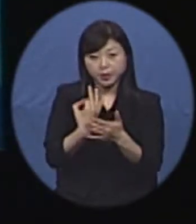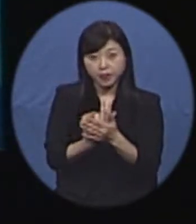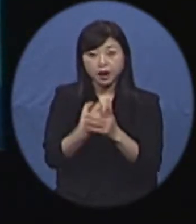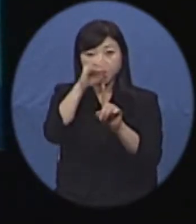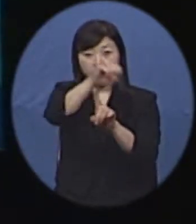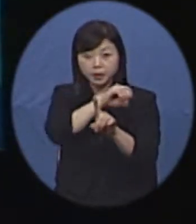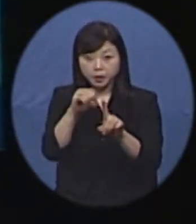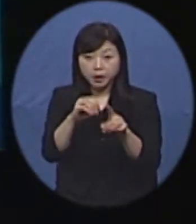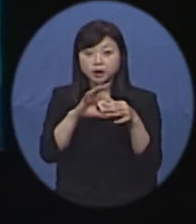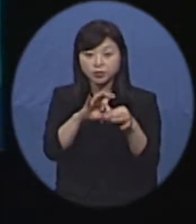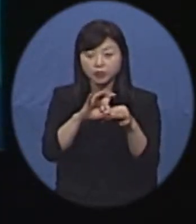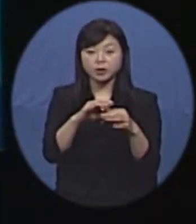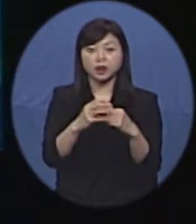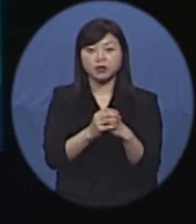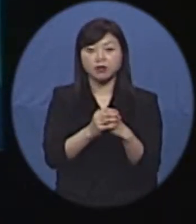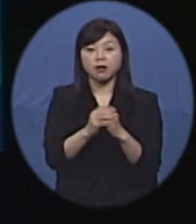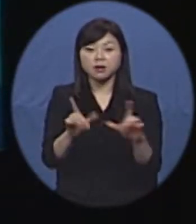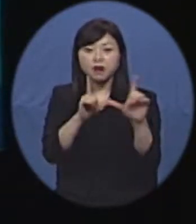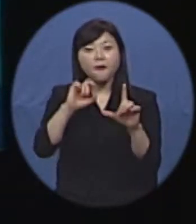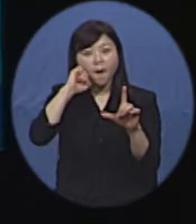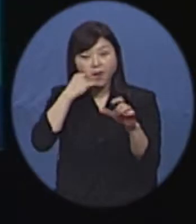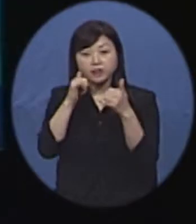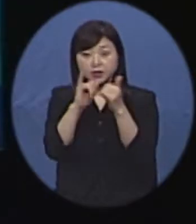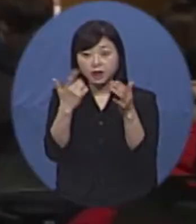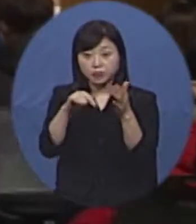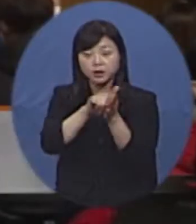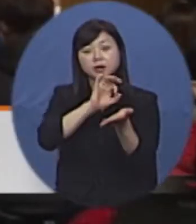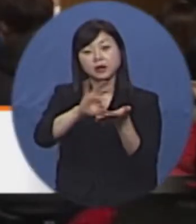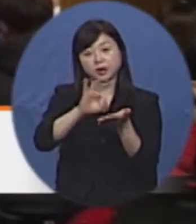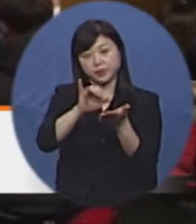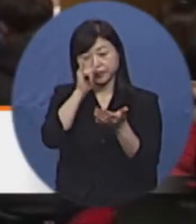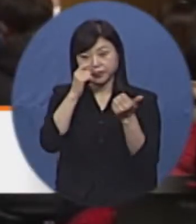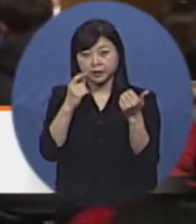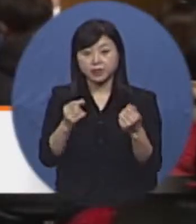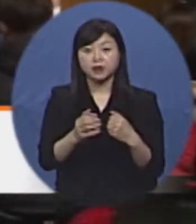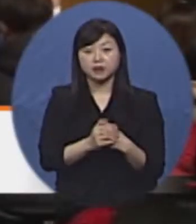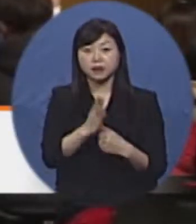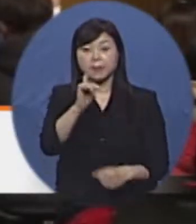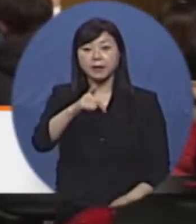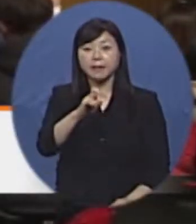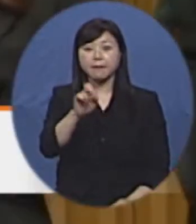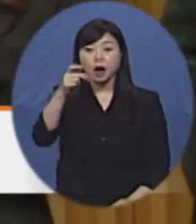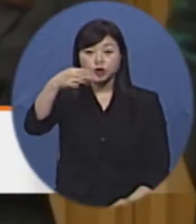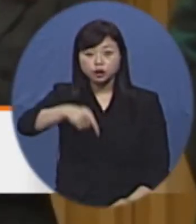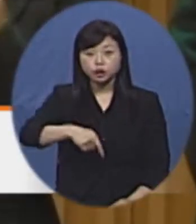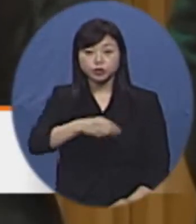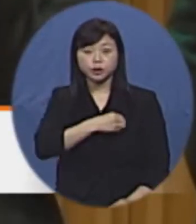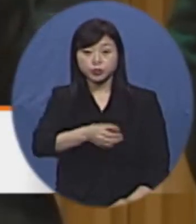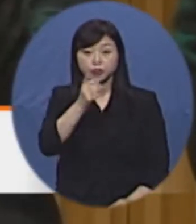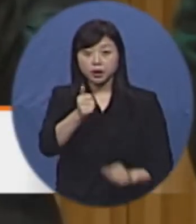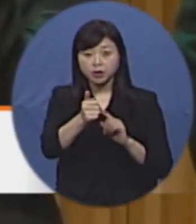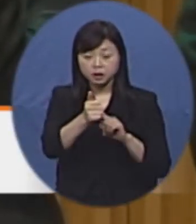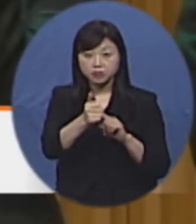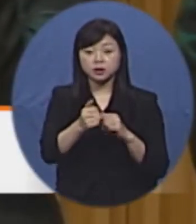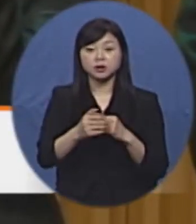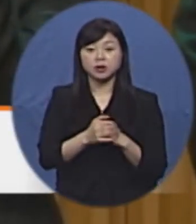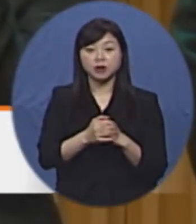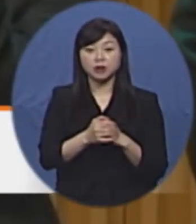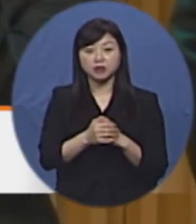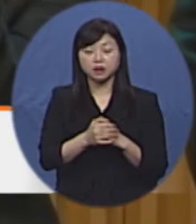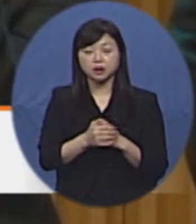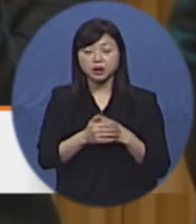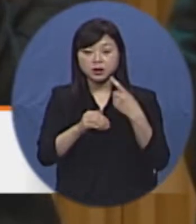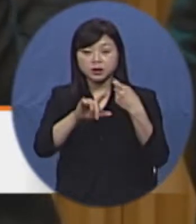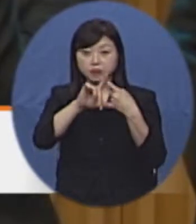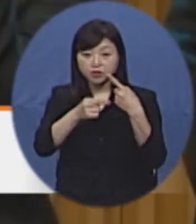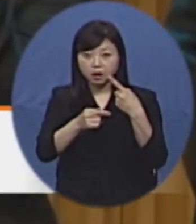공동모금회를 통해 에너지 취약계층을 위해 쓰이게 됩니다. 서울시의회 박마루 의원은 지난 22일 서울시청